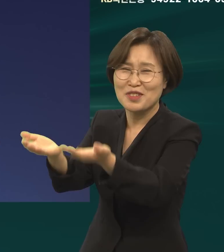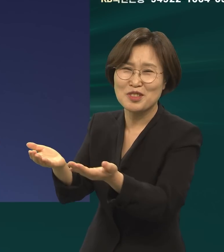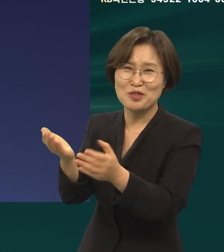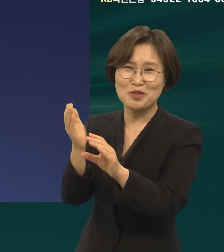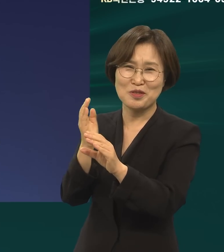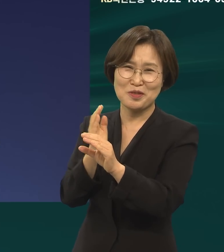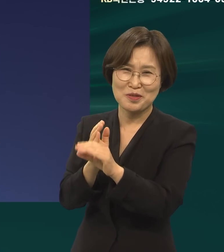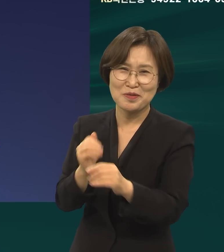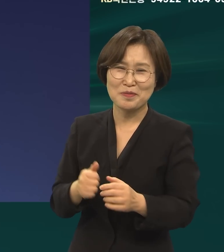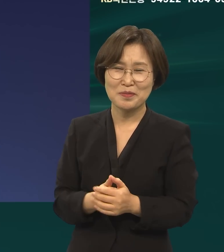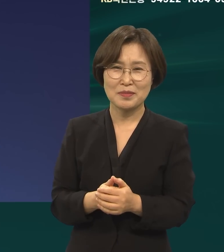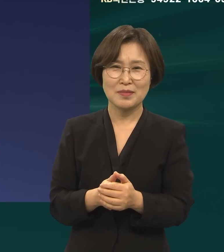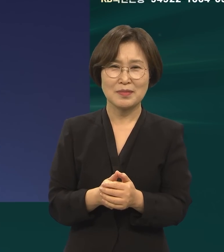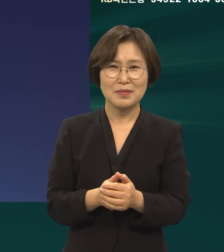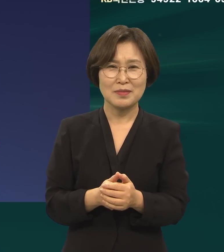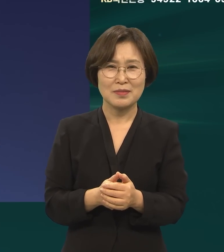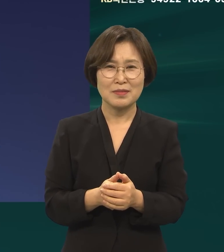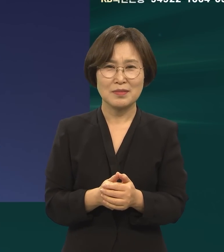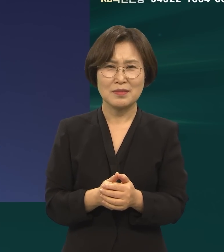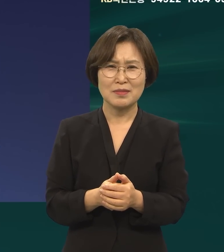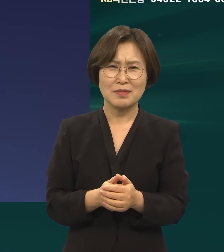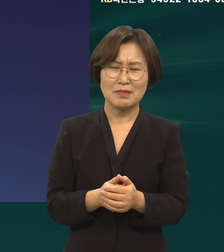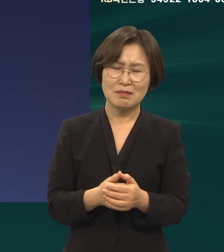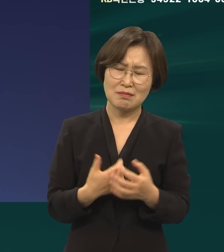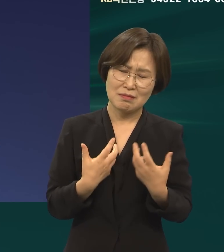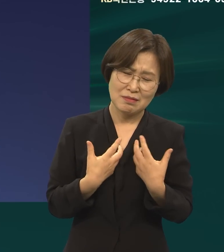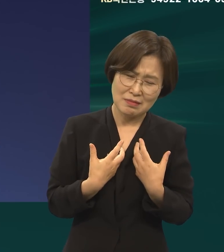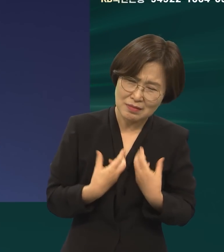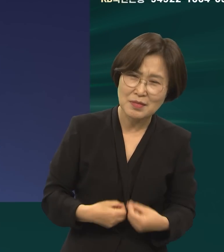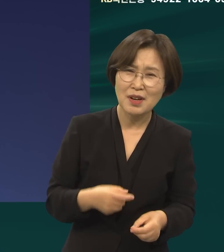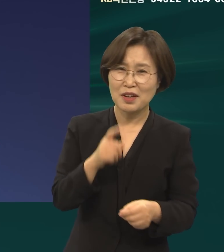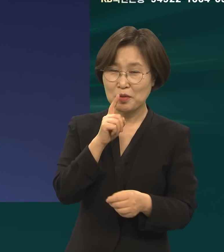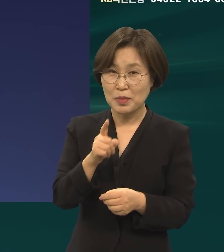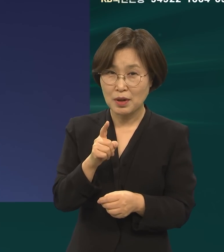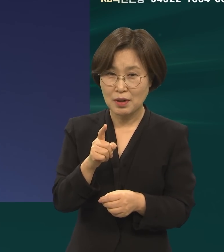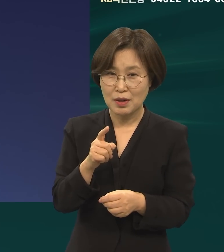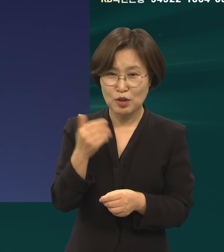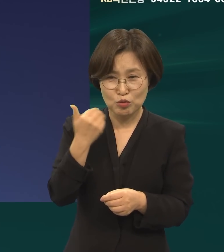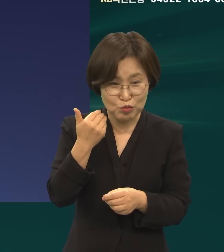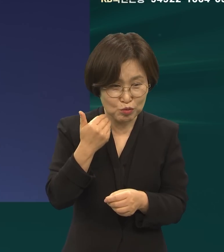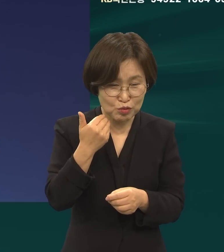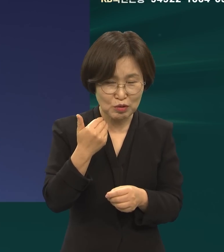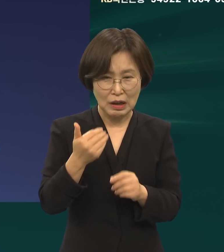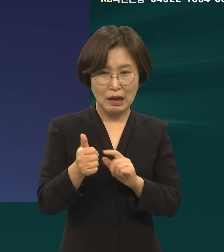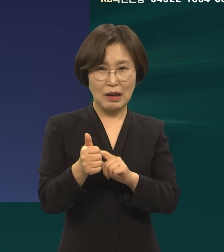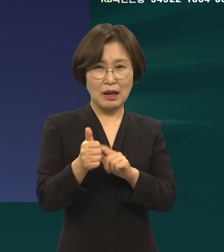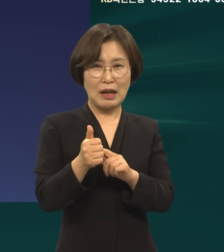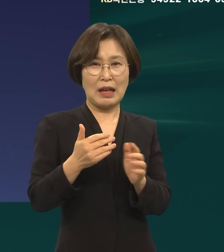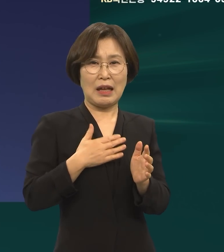장면입니다. 실망이 크다는 말을 거듭 반복하는데 더 중요한 건 누구 앞에서?